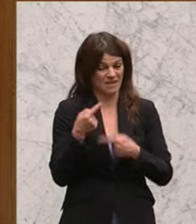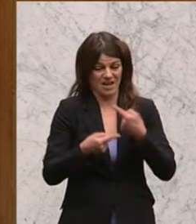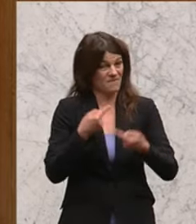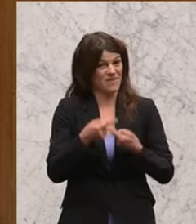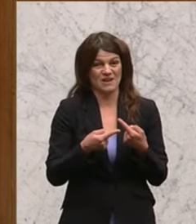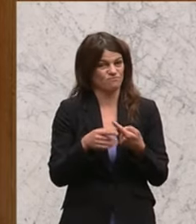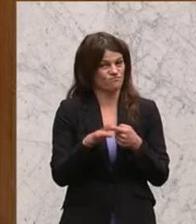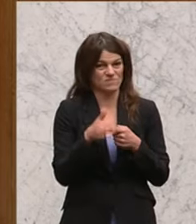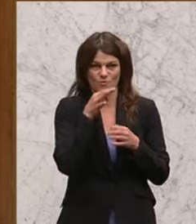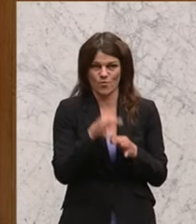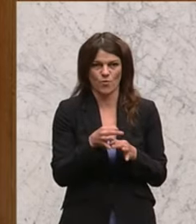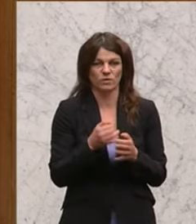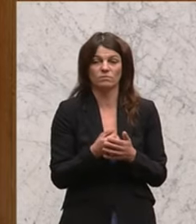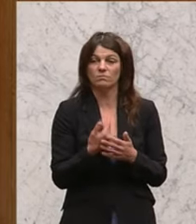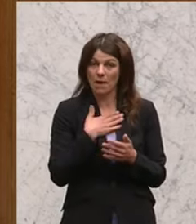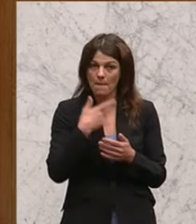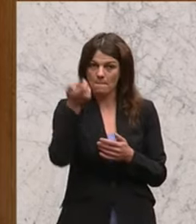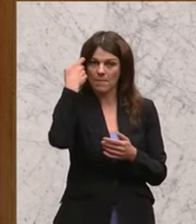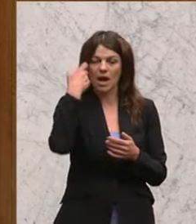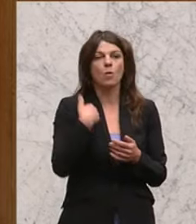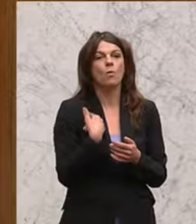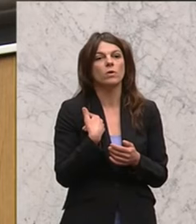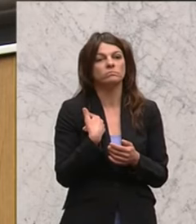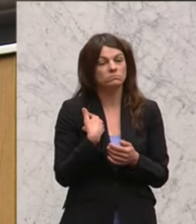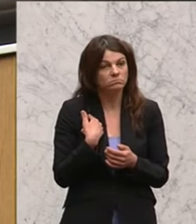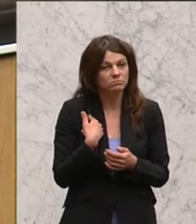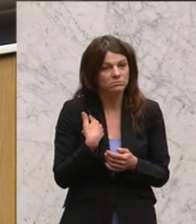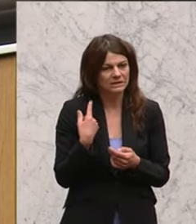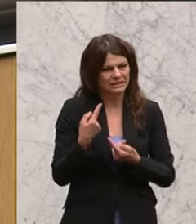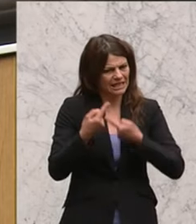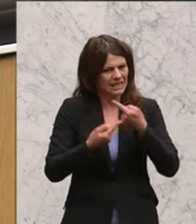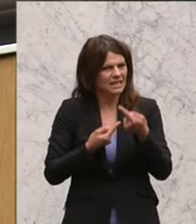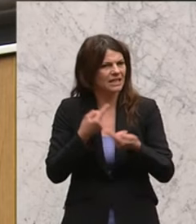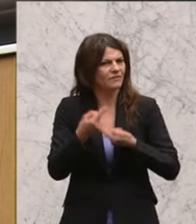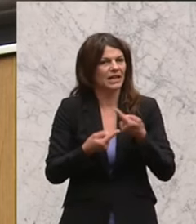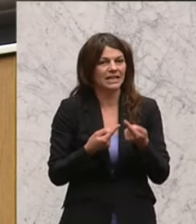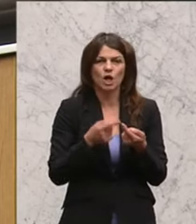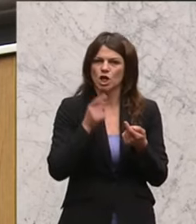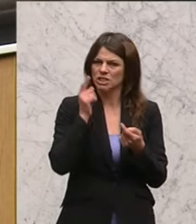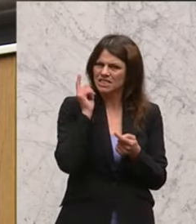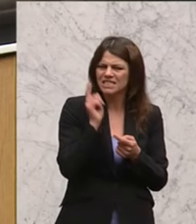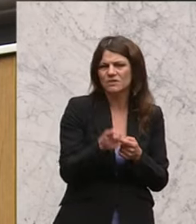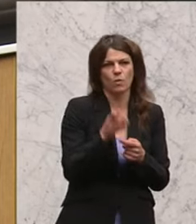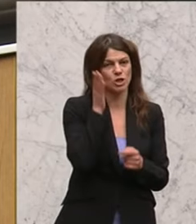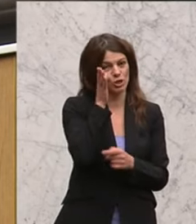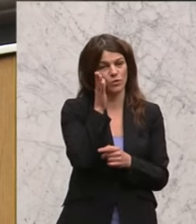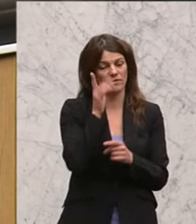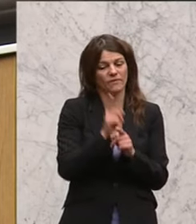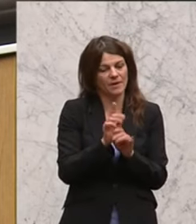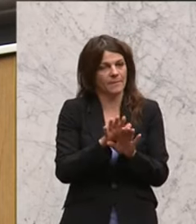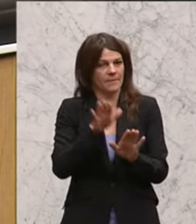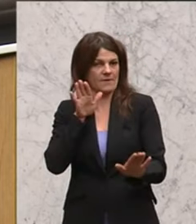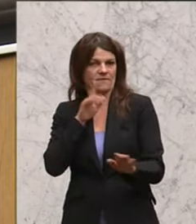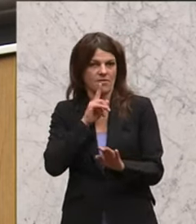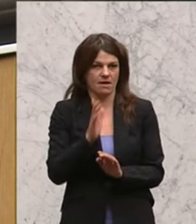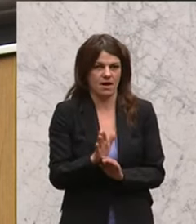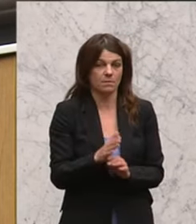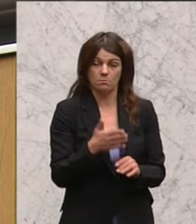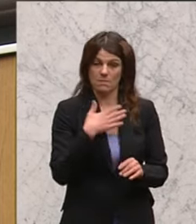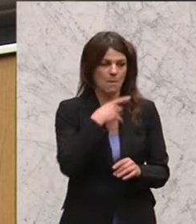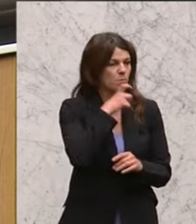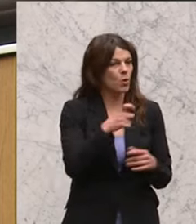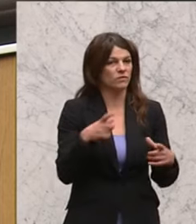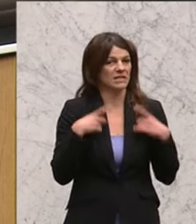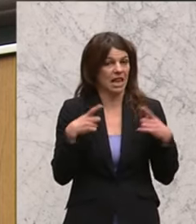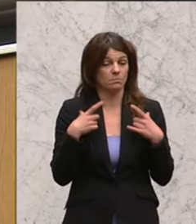Entwicklung und bin der Auffassung, dass man sich dieser Entwicklung so gut es geht entziehen wird können müssen. Ich habe mein Berufsleben